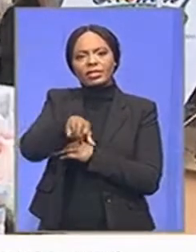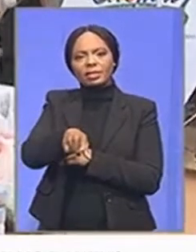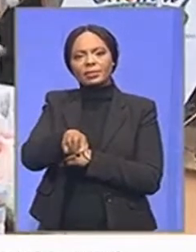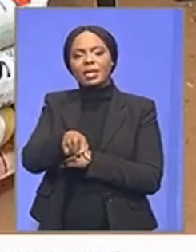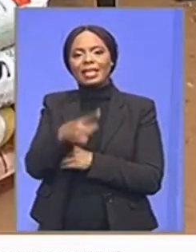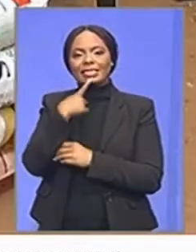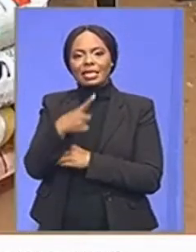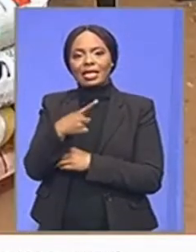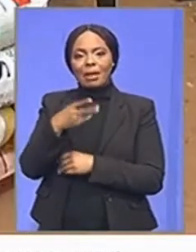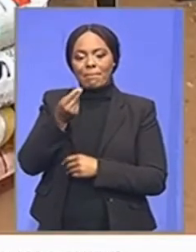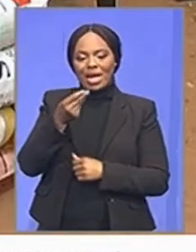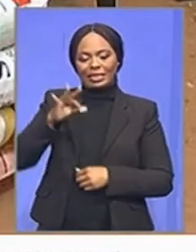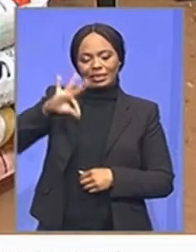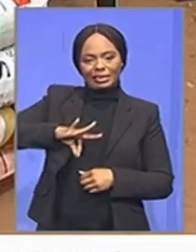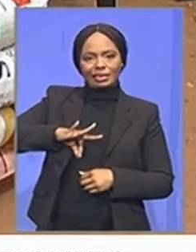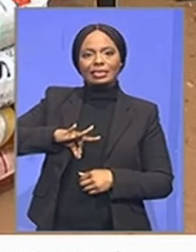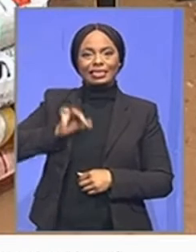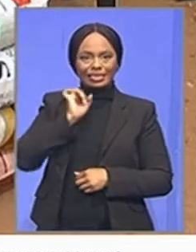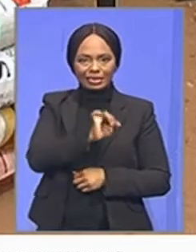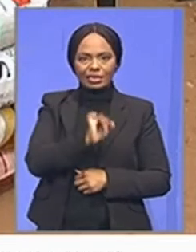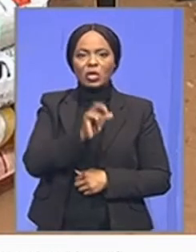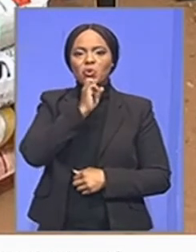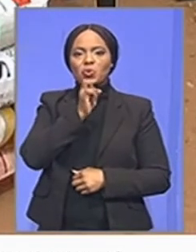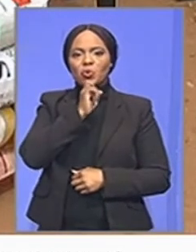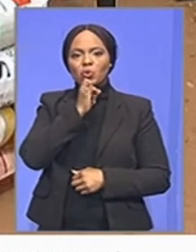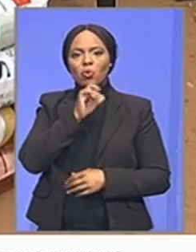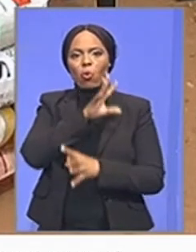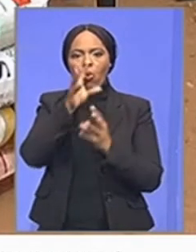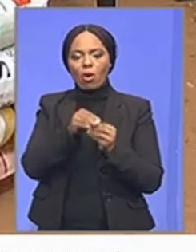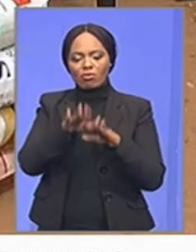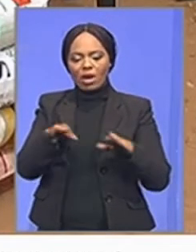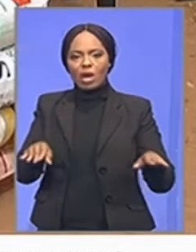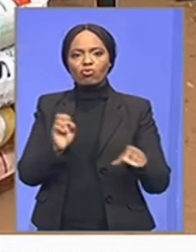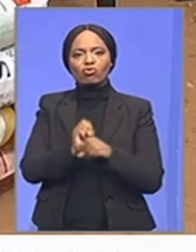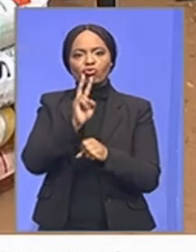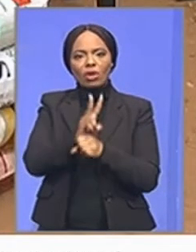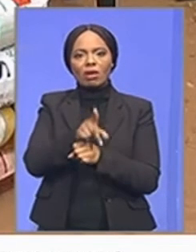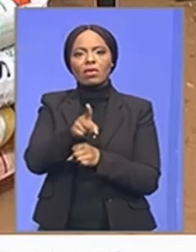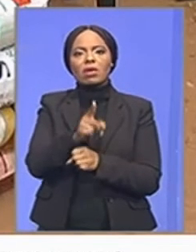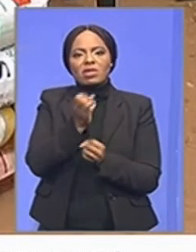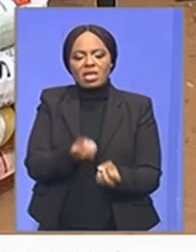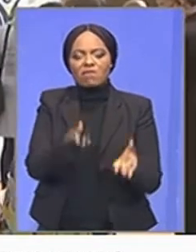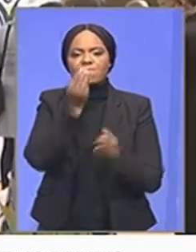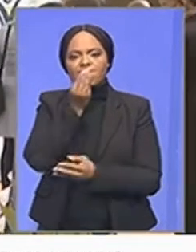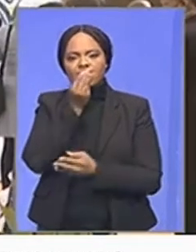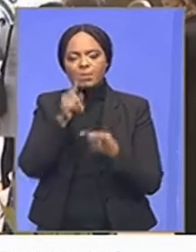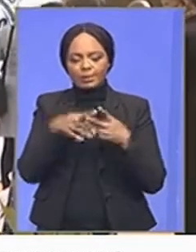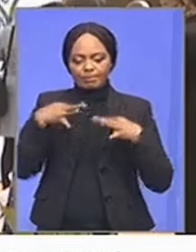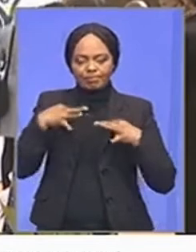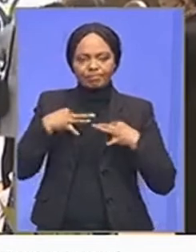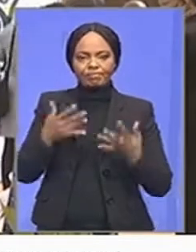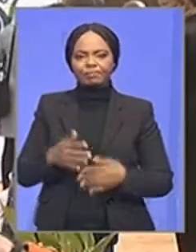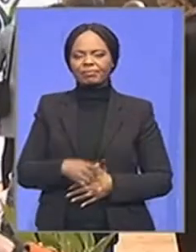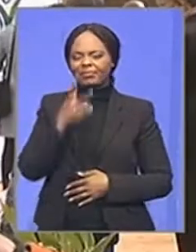hae ho rekela bana ba ka bang 20 dijo le diaparo. Danger e ke boneng ke gore bana